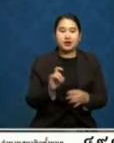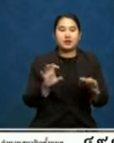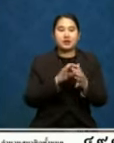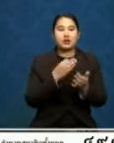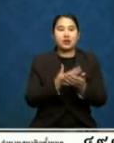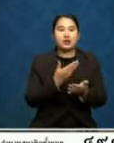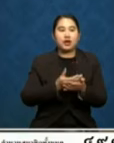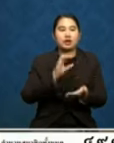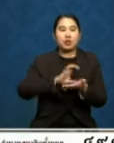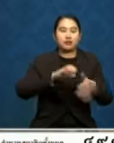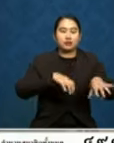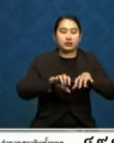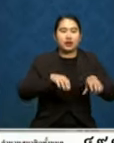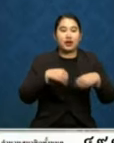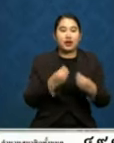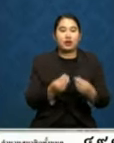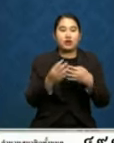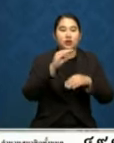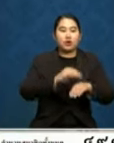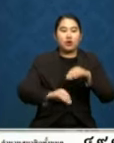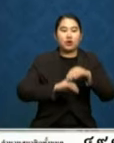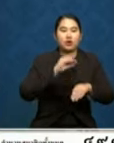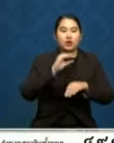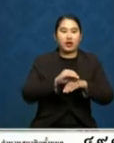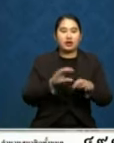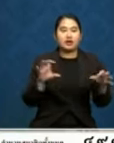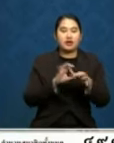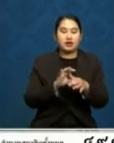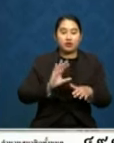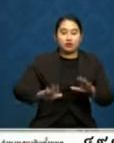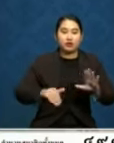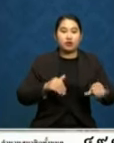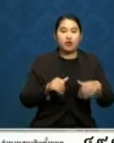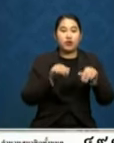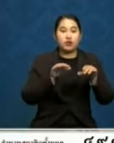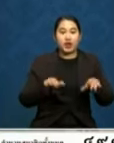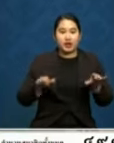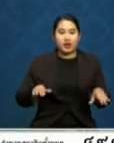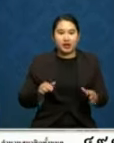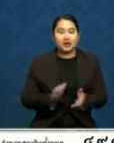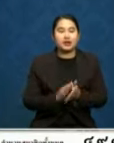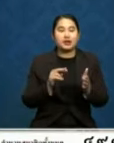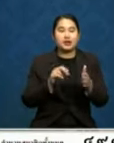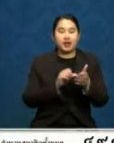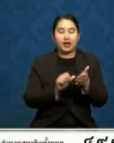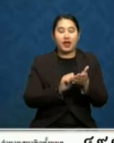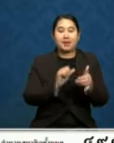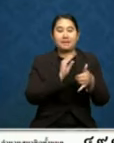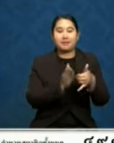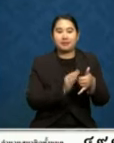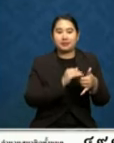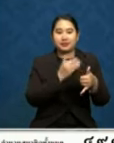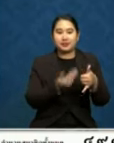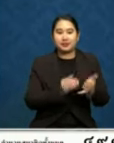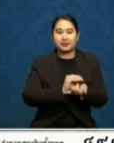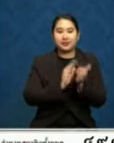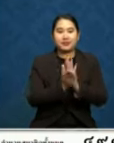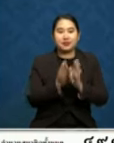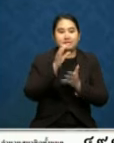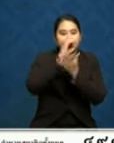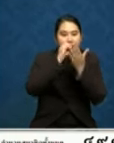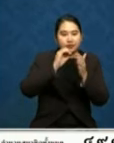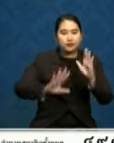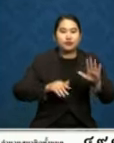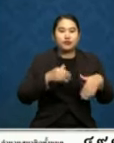ประมาณที่จัดสรรให้กับโครงการเกี่ยวกับการฟื้นฟูเด็กการปรับปรุงพฤตินิสัยการบำบัดสารเสพติด